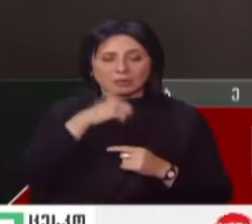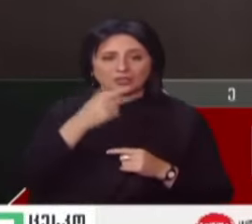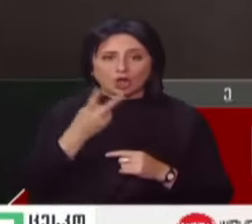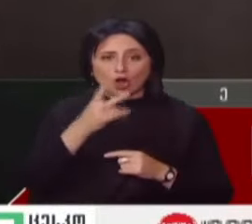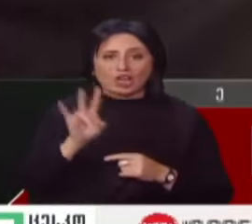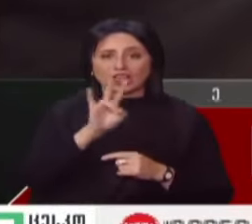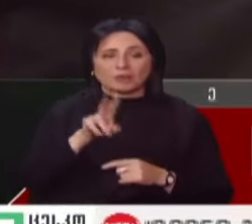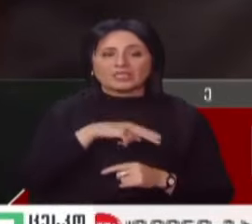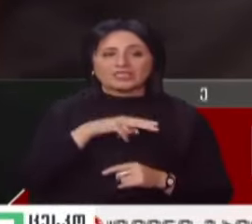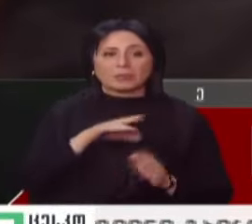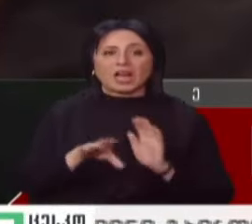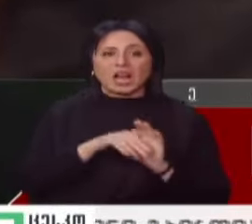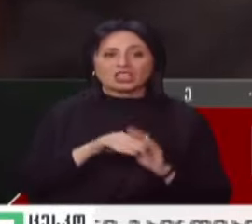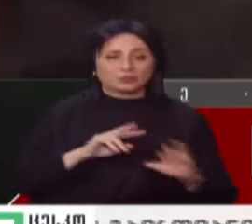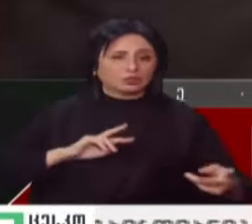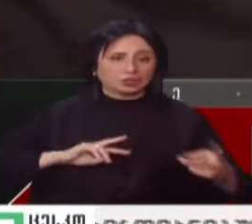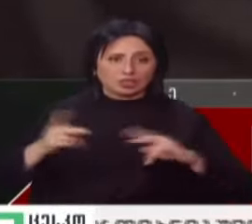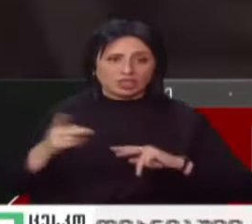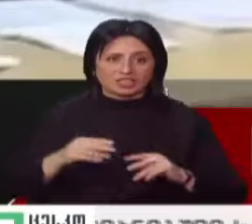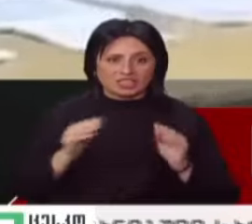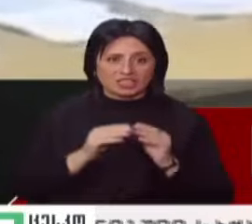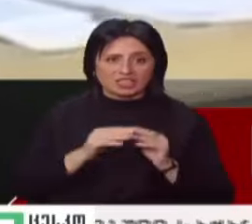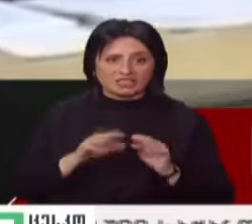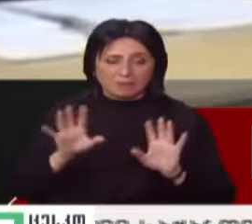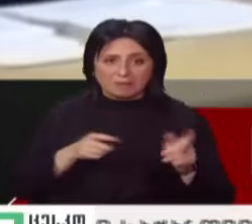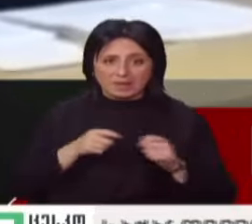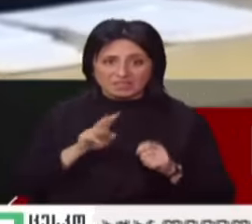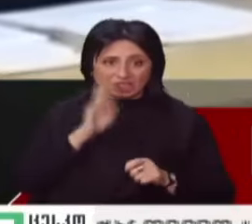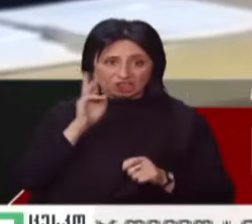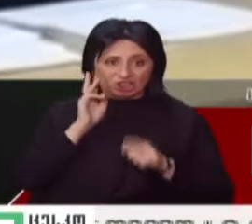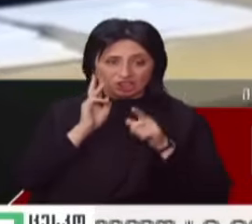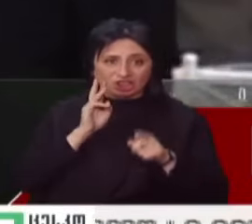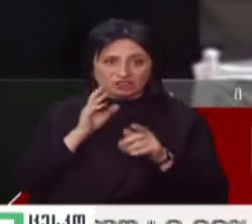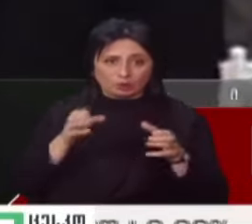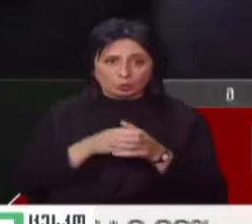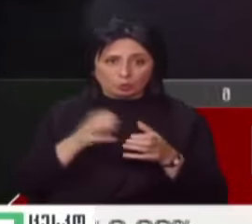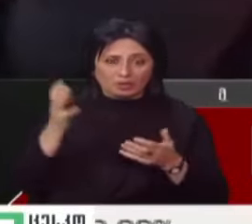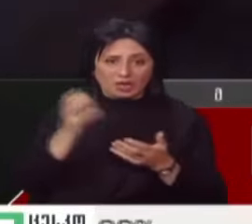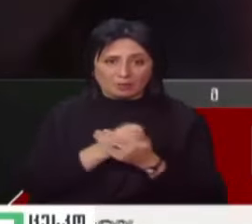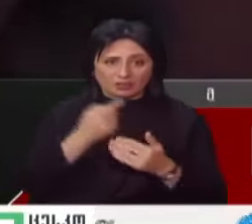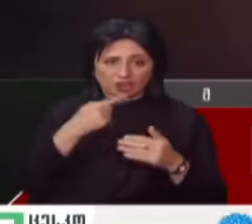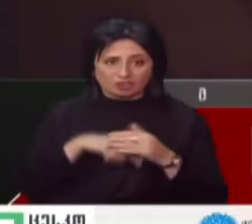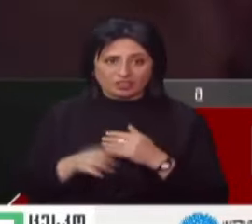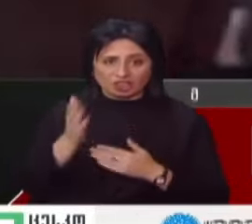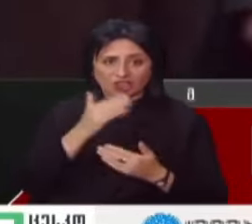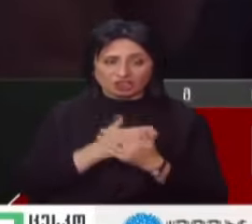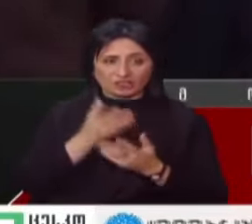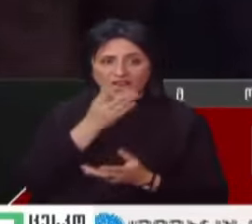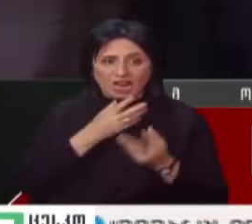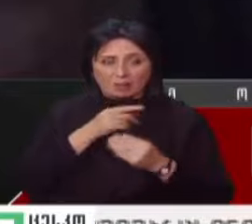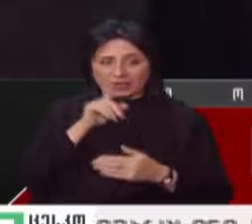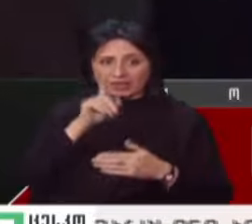ори ноембрис сапарламенту арчевнебзе шеицуала. Исев мокмеди президентис Эдуард Шеварднадзис кундис гамарджуэбис гамо. Шедегебис